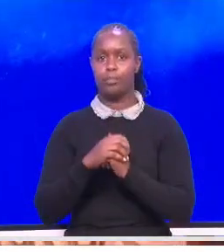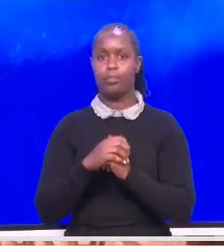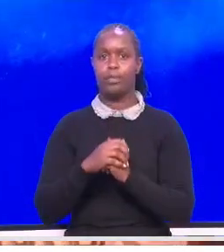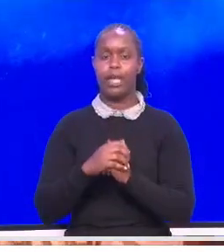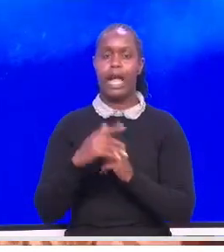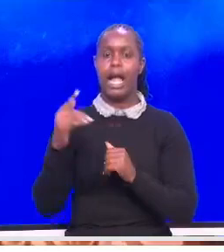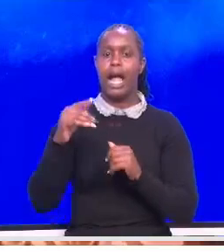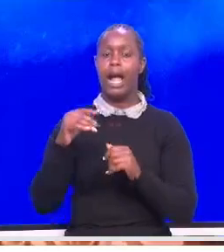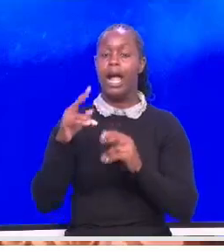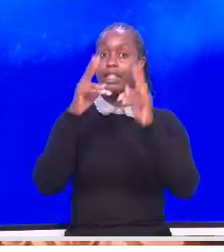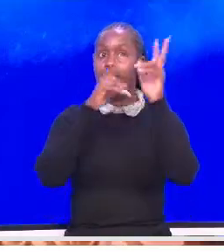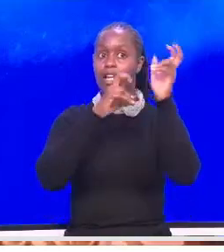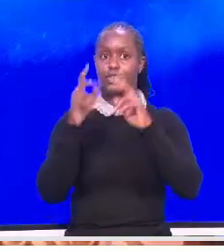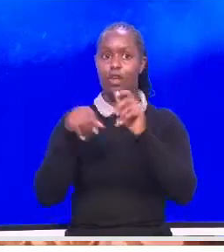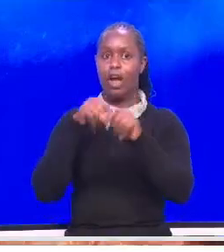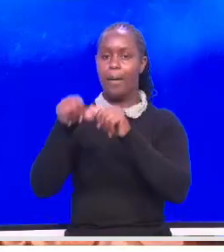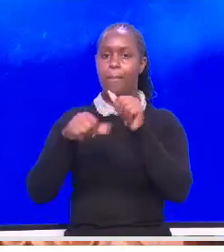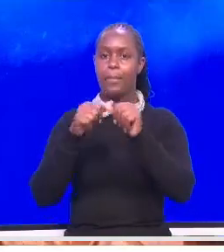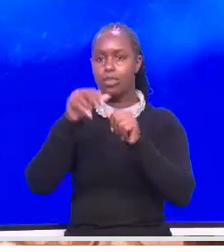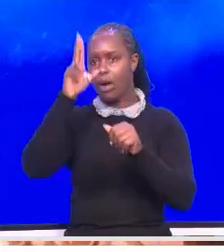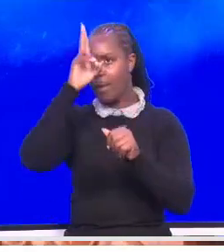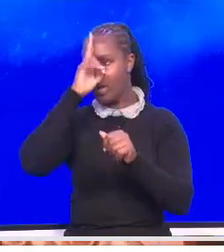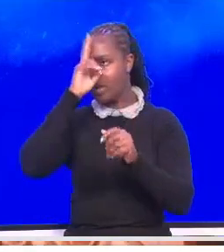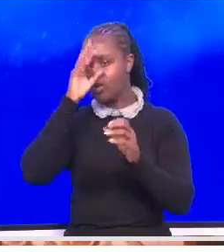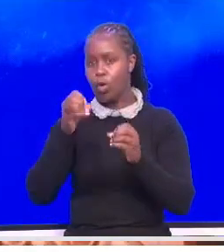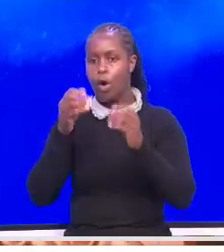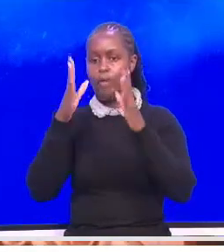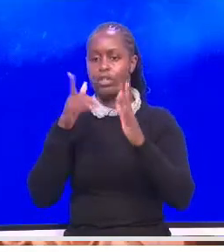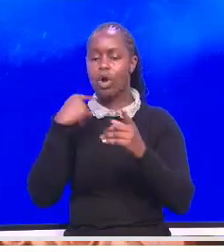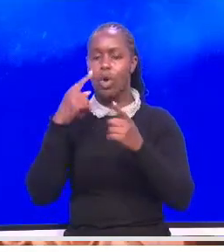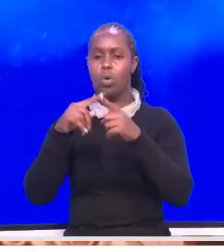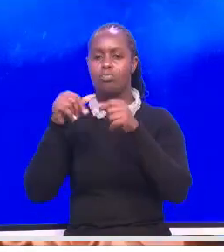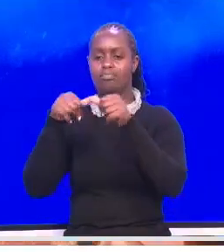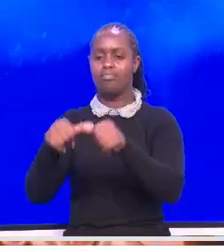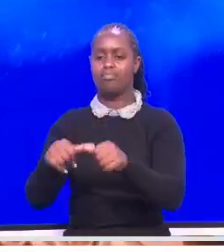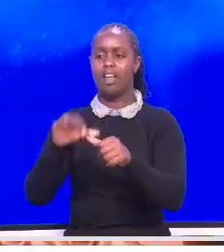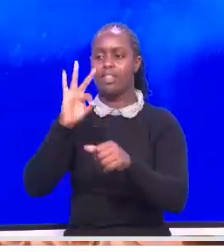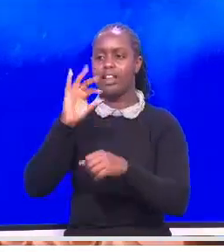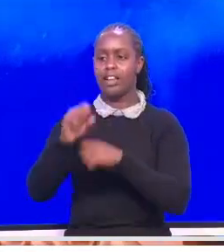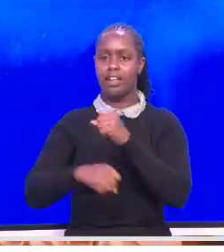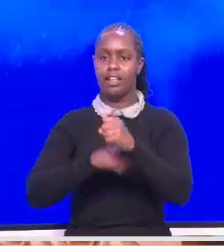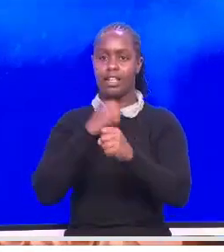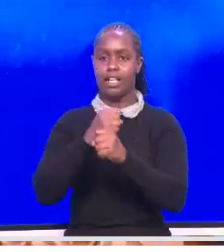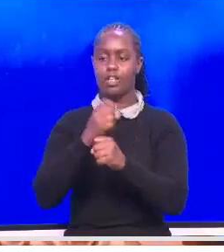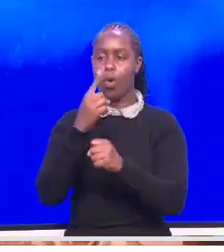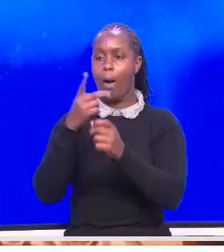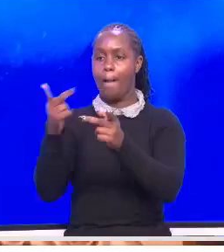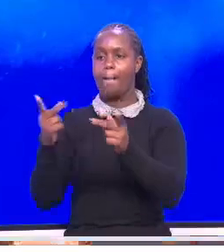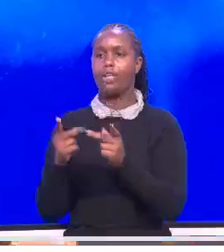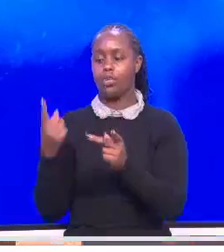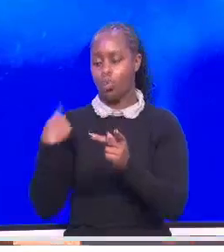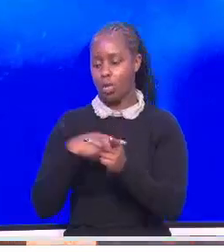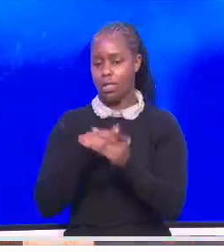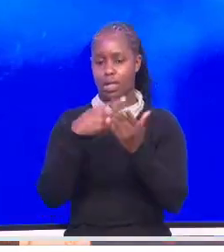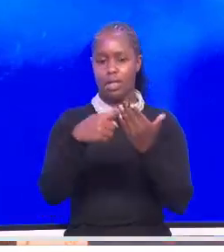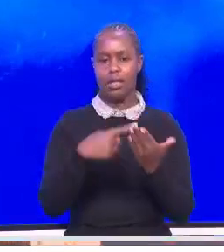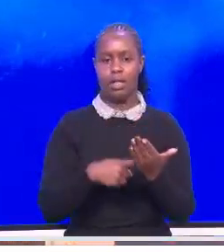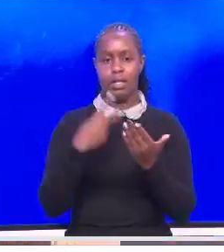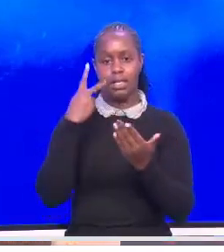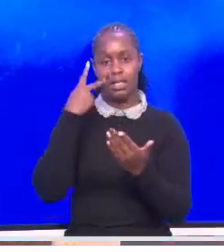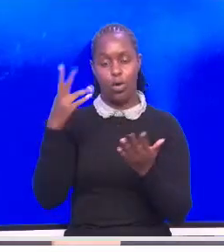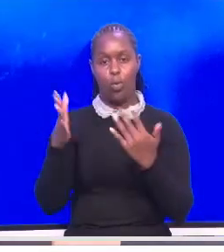wamekawia zaidi, wale wamefikisha miaka 3, tutazungumza na makubwa yao tuone suluhisho.